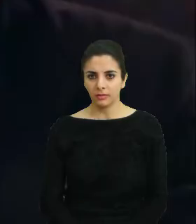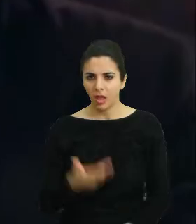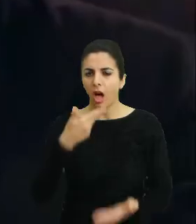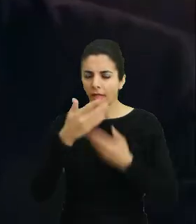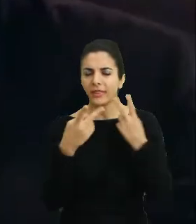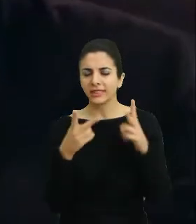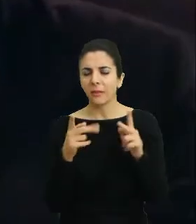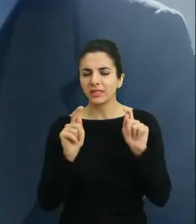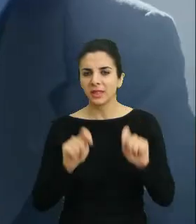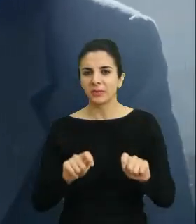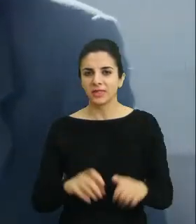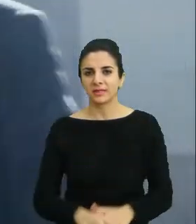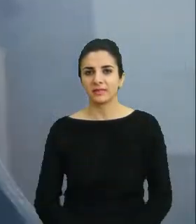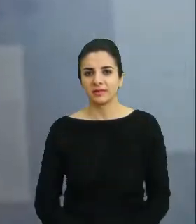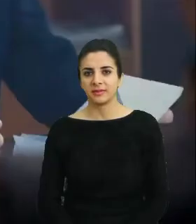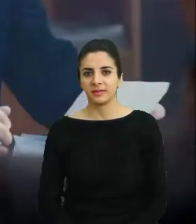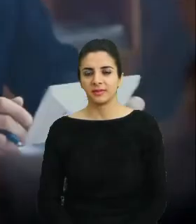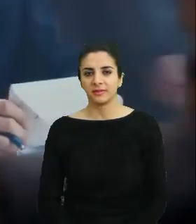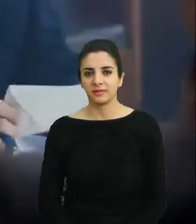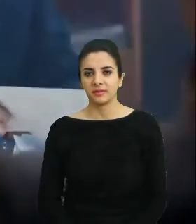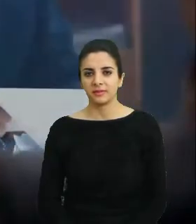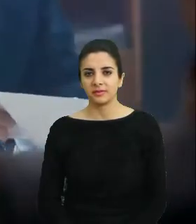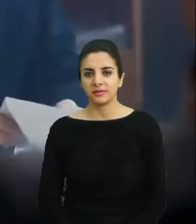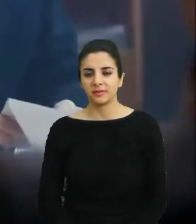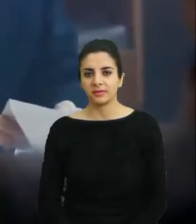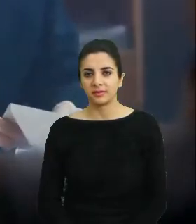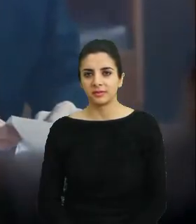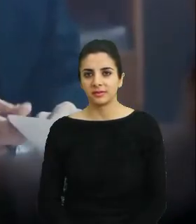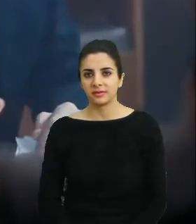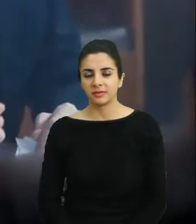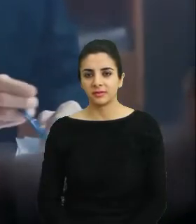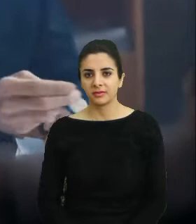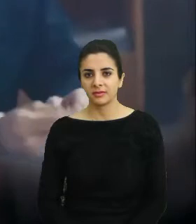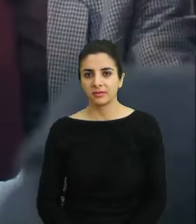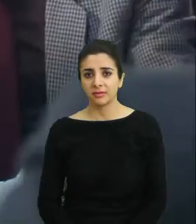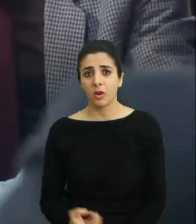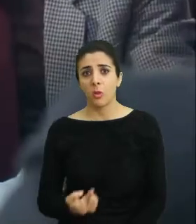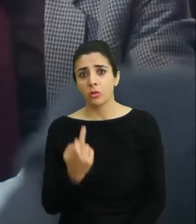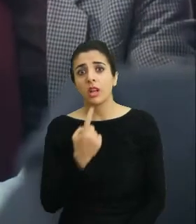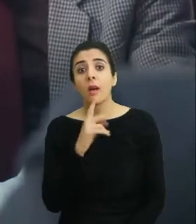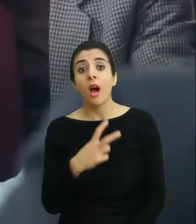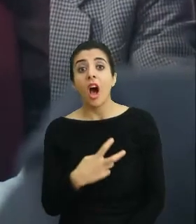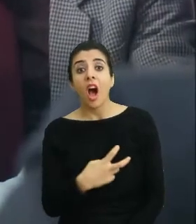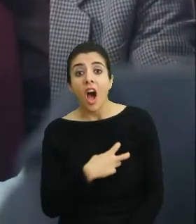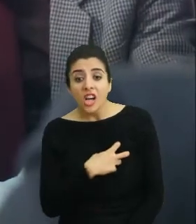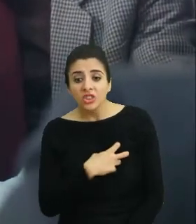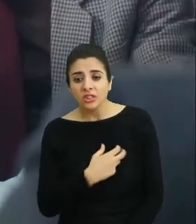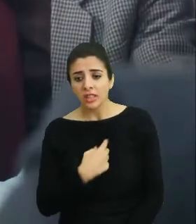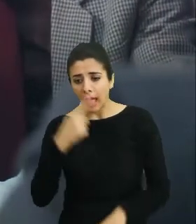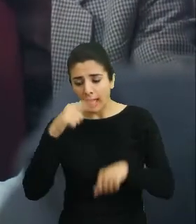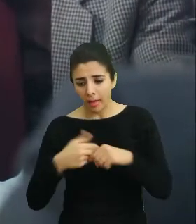Anlatabilirsin bu. Rasim gülümseyerek tamam diye kafa salladı. Boşuna demiyor aşıkı sadık benim